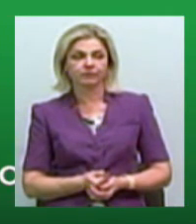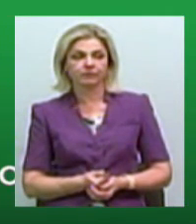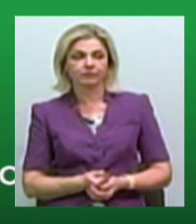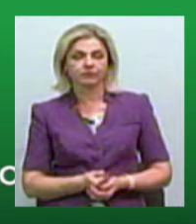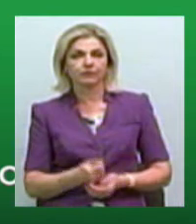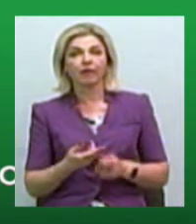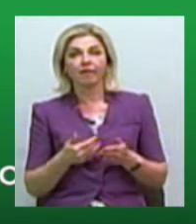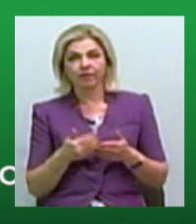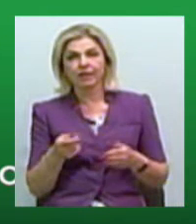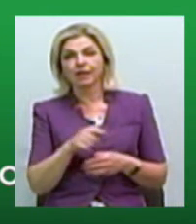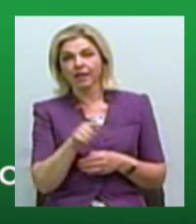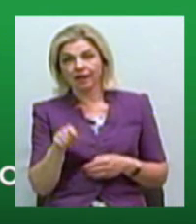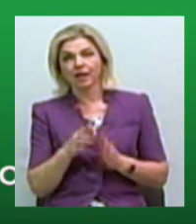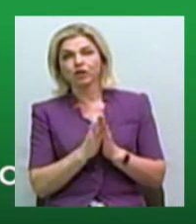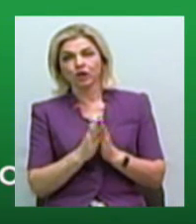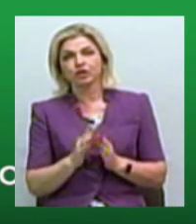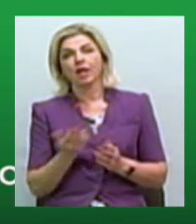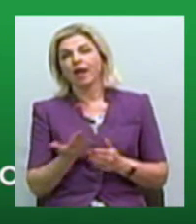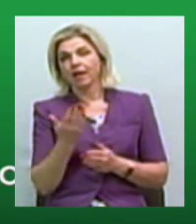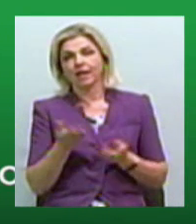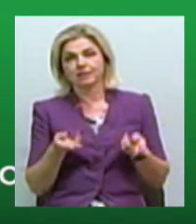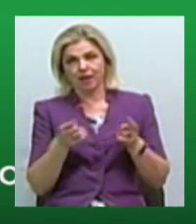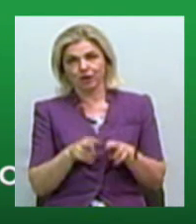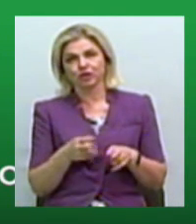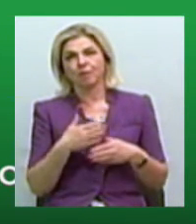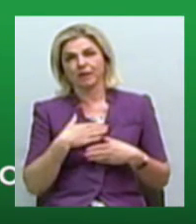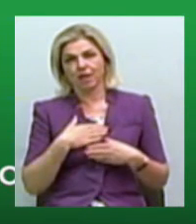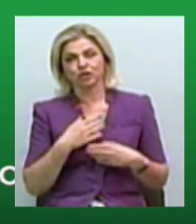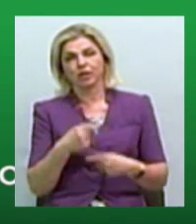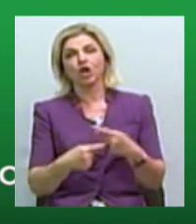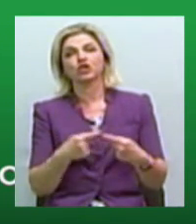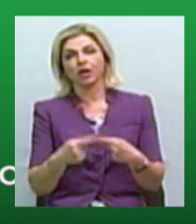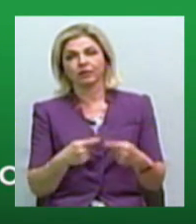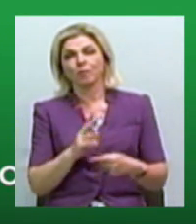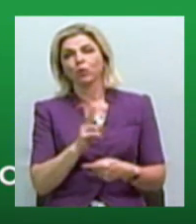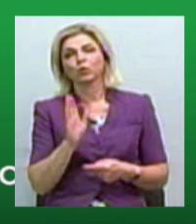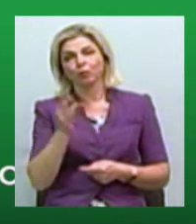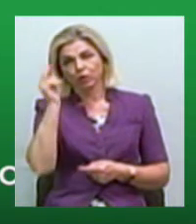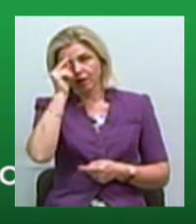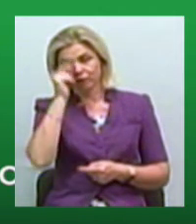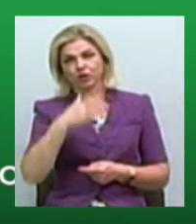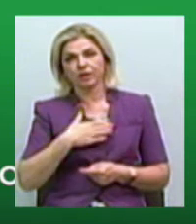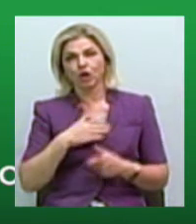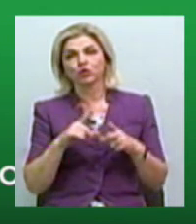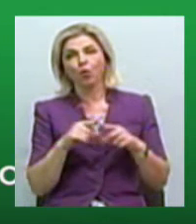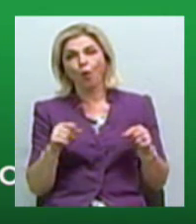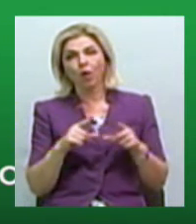тих книжок, які залишимо ми нашим нащадкам, які будуть вивчатись в наших